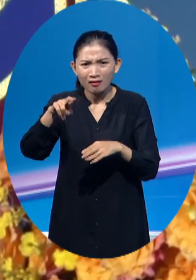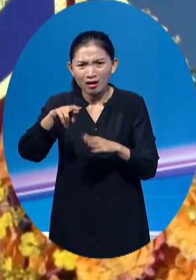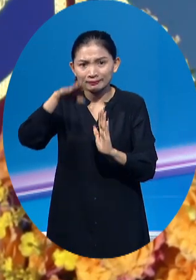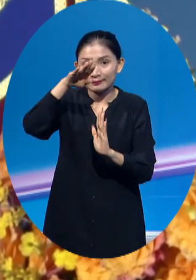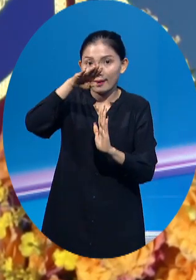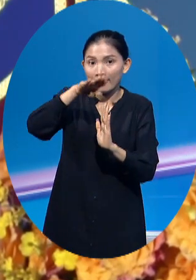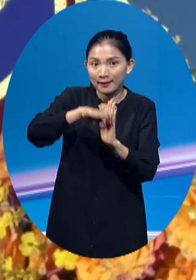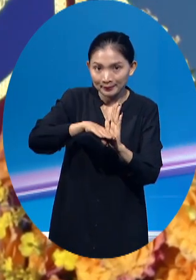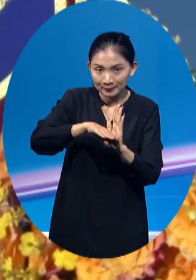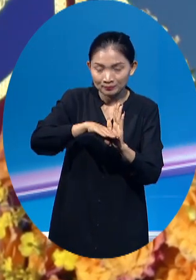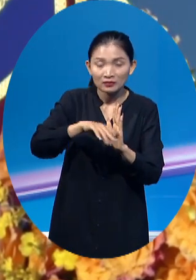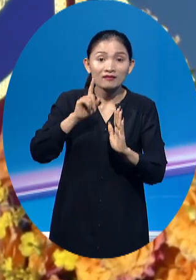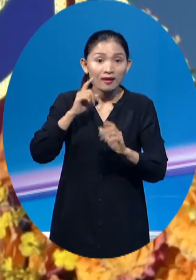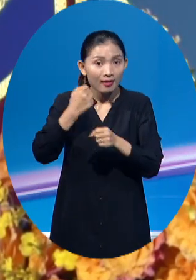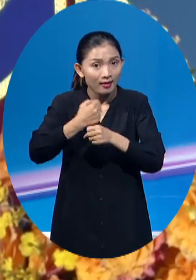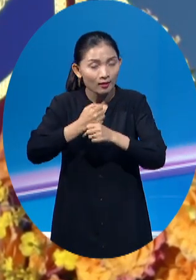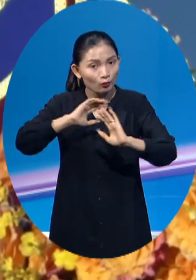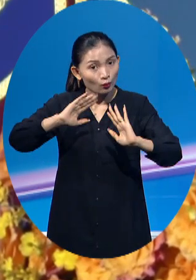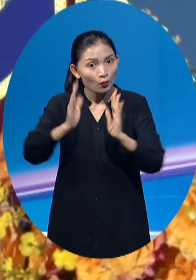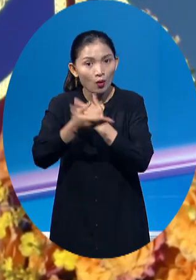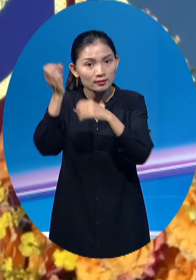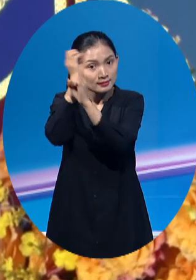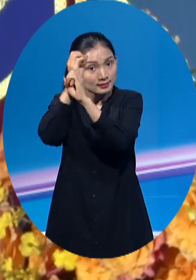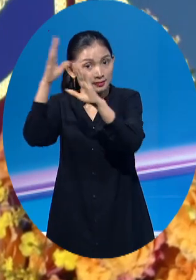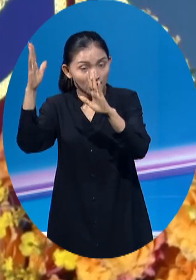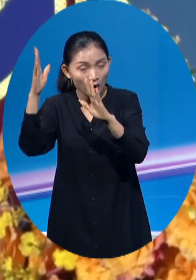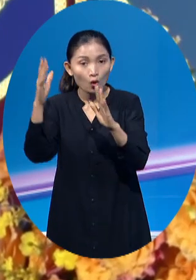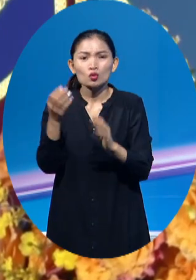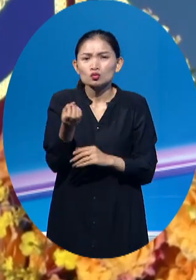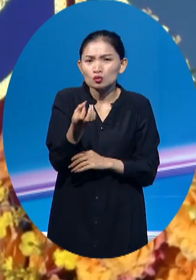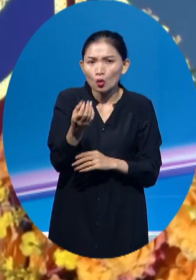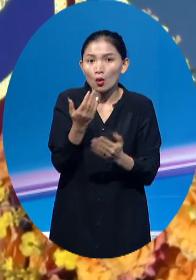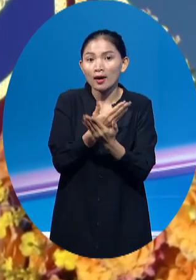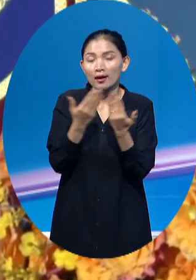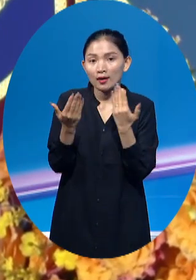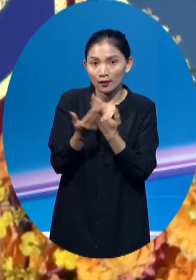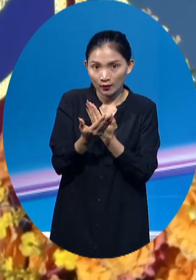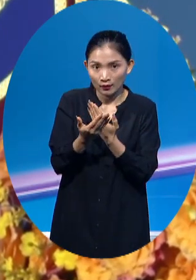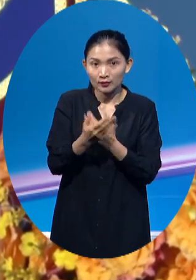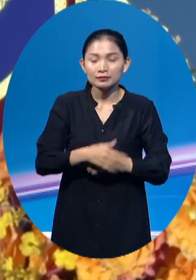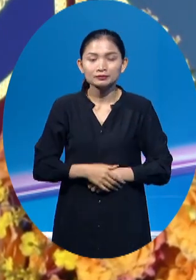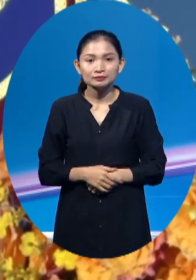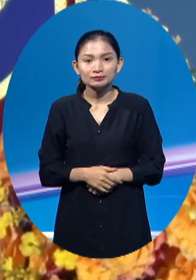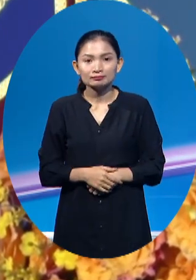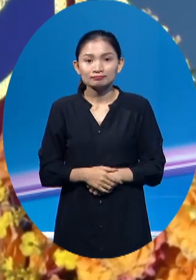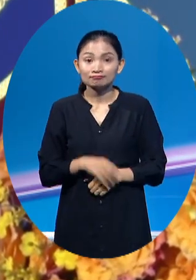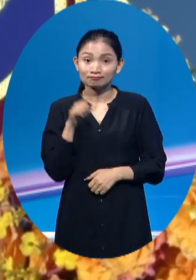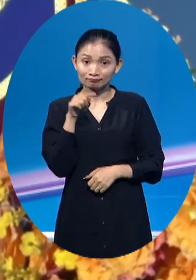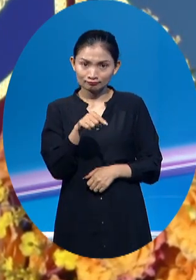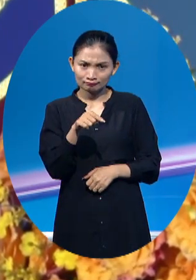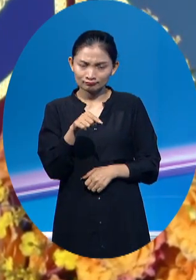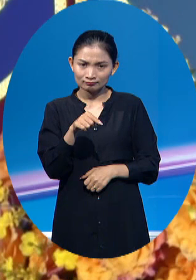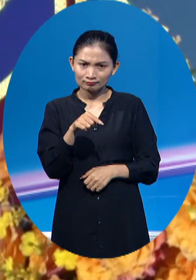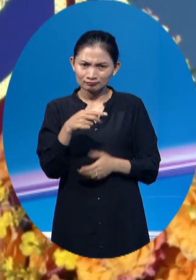nghiệp, đổi mới sáng tạo và đẩy mạnh chuyển đổi số trong nông nghiệp, đa dạng hóa thị trường xuất khẩu v.v. Đây là định hướng chiến